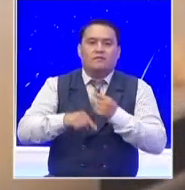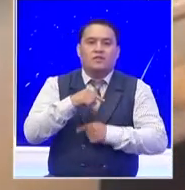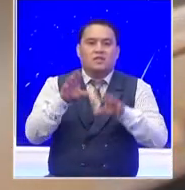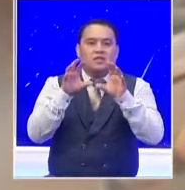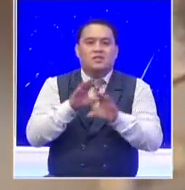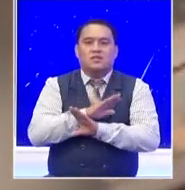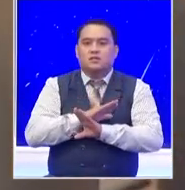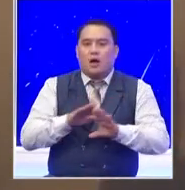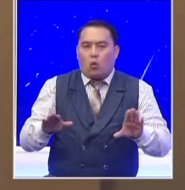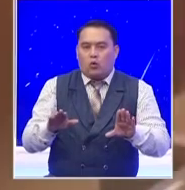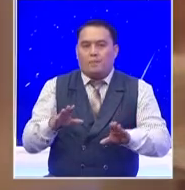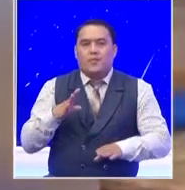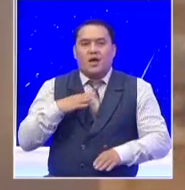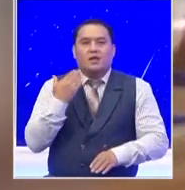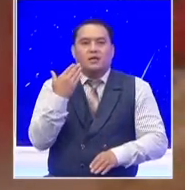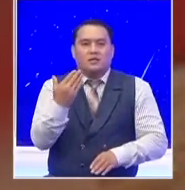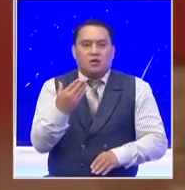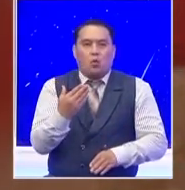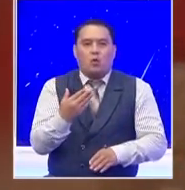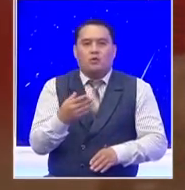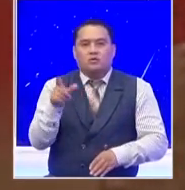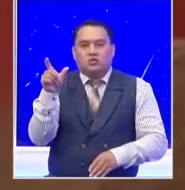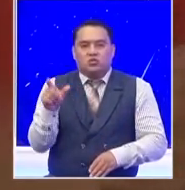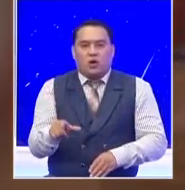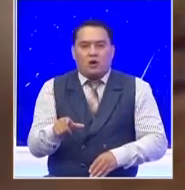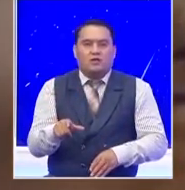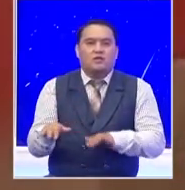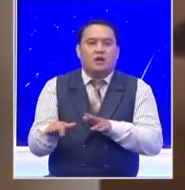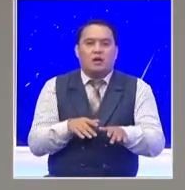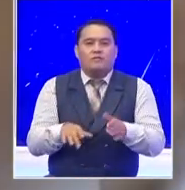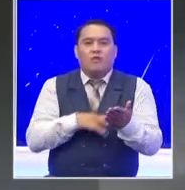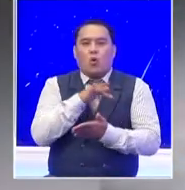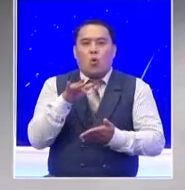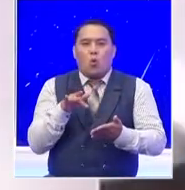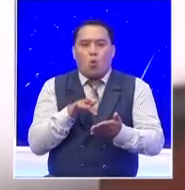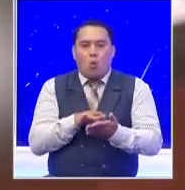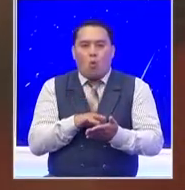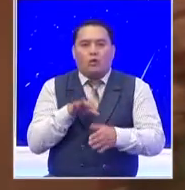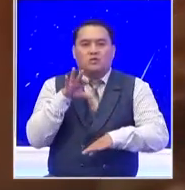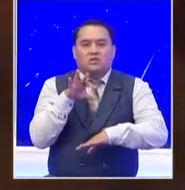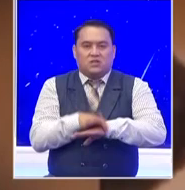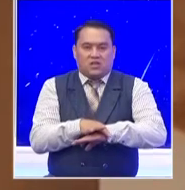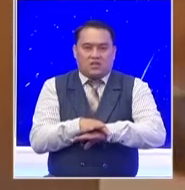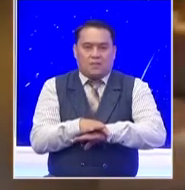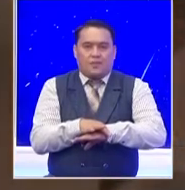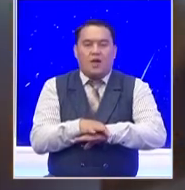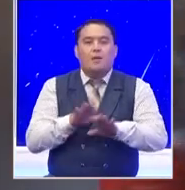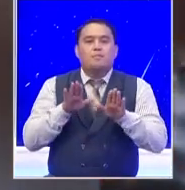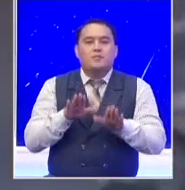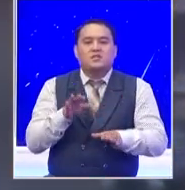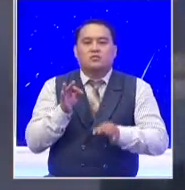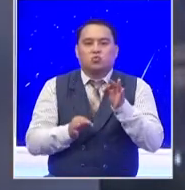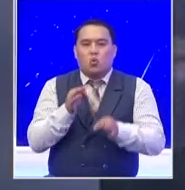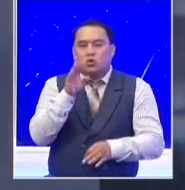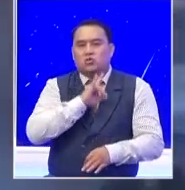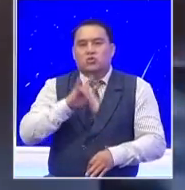незаконной предпринимательской деятельности. Зачинщицу незаконной подпольной деятельности в городе Житыкара задержали. Приговором местного суда